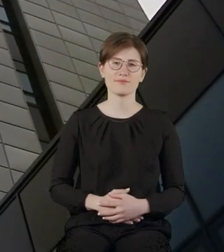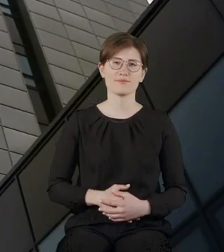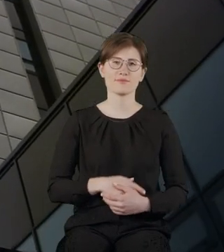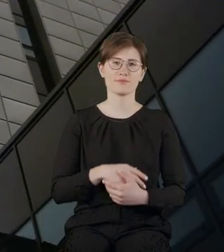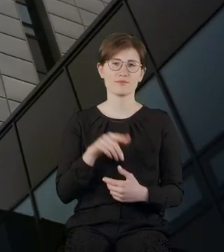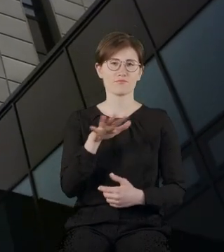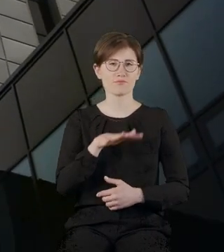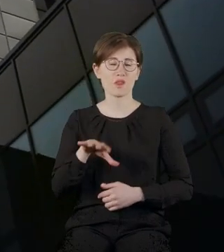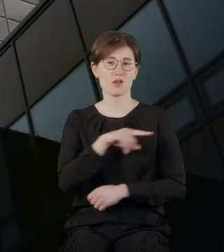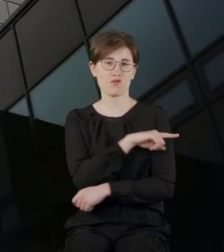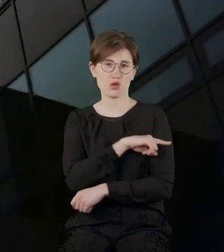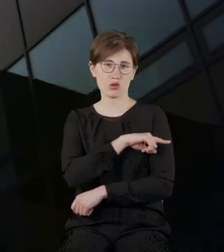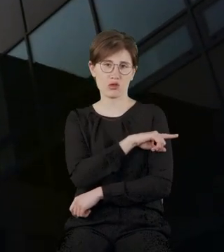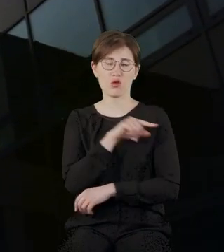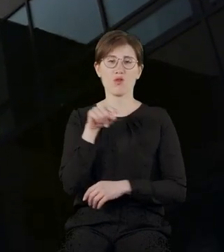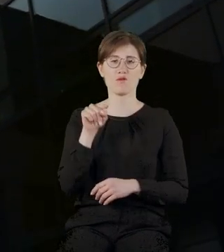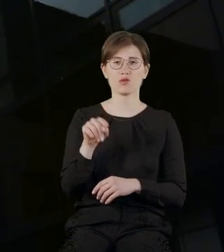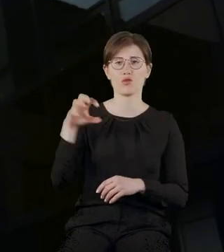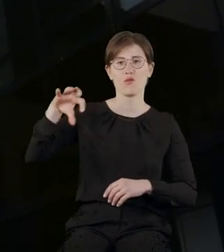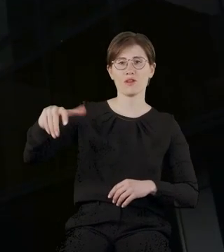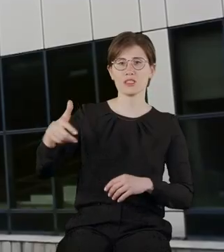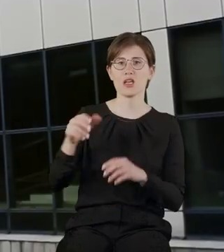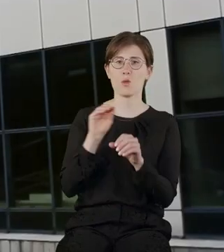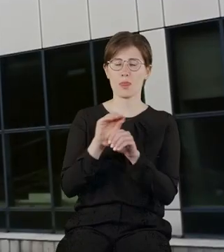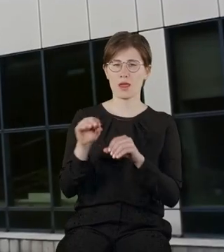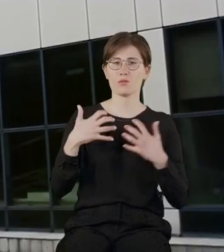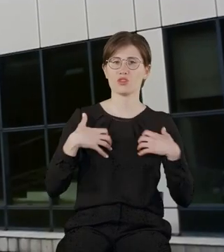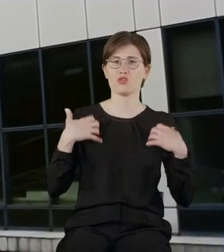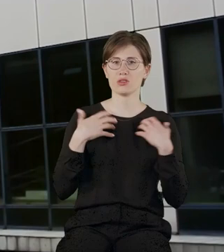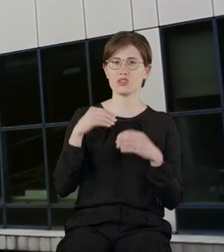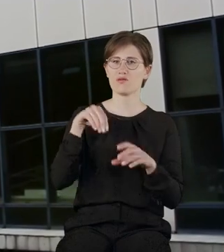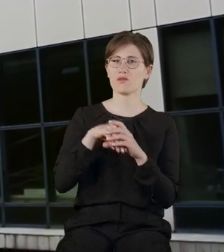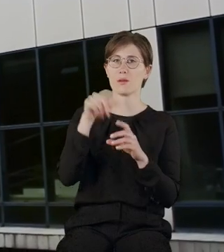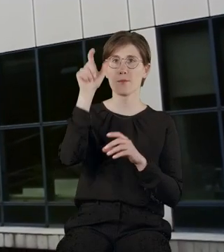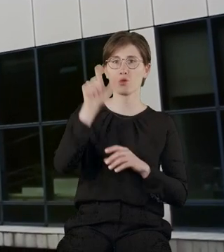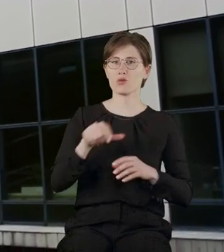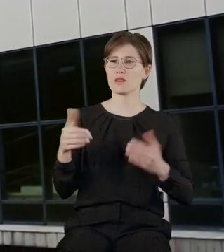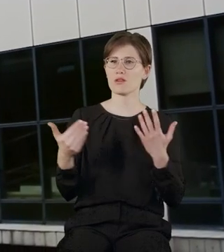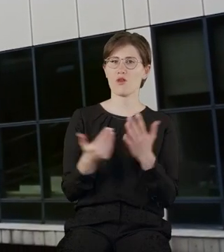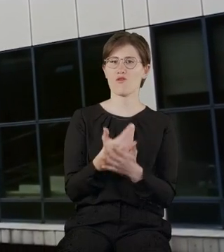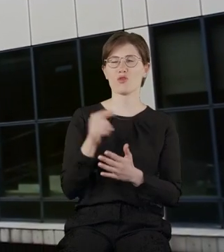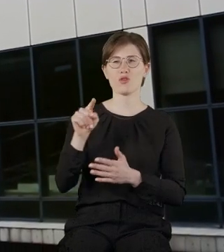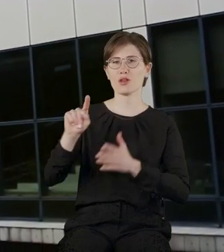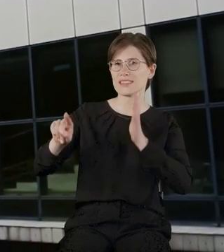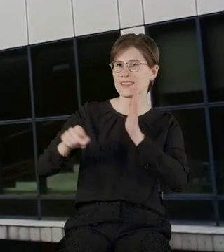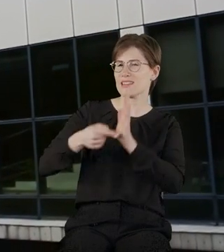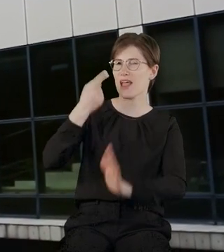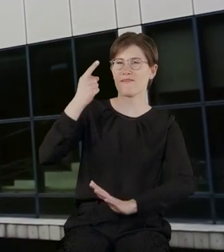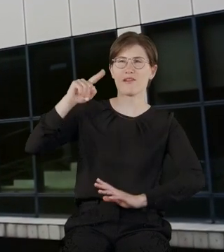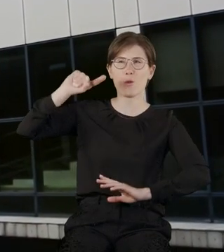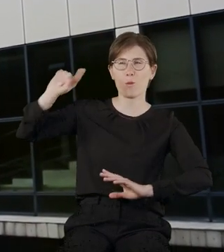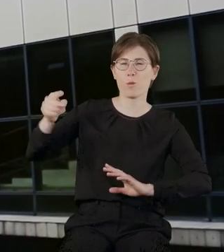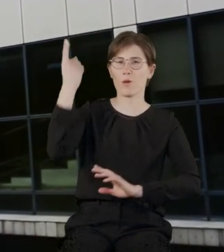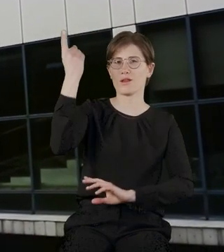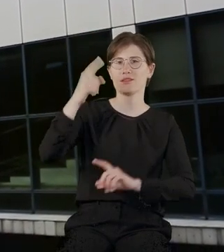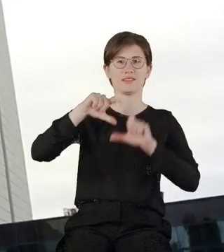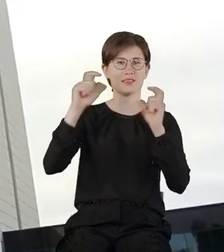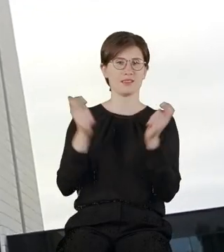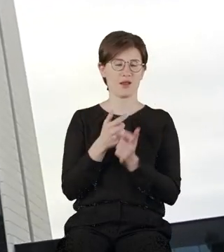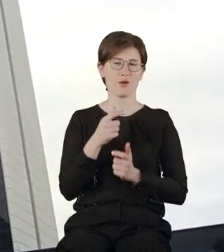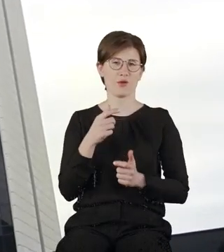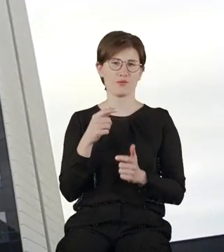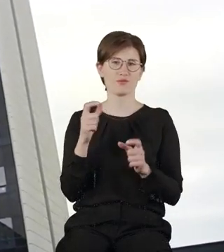Sosnowiecki Kampus Wydziału Nauk Przyrodniczych UŚ dysponuje nowoczesnym budynkiem, najwyższym ze wszystkich budynków uczelnianych w